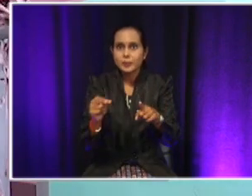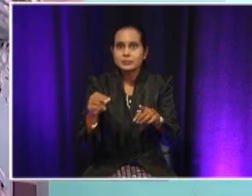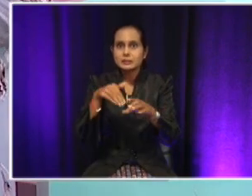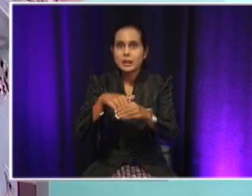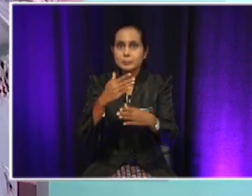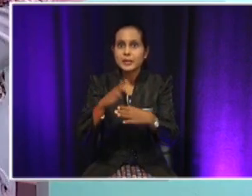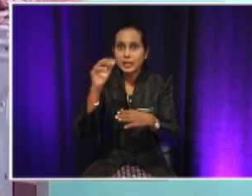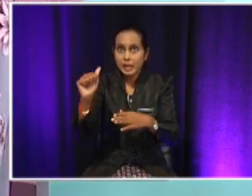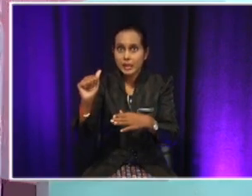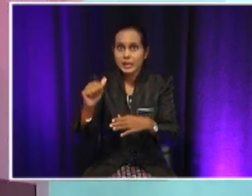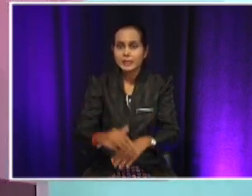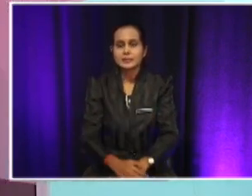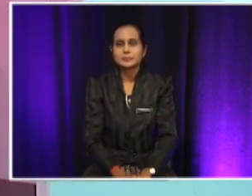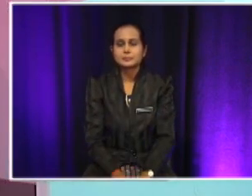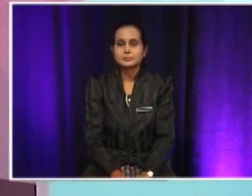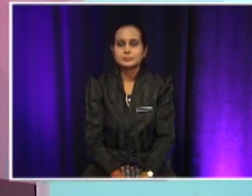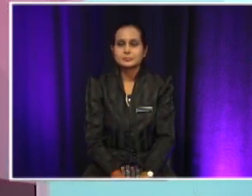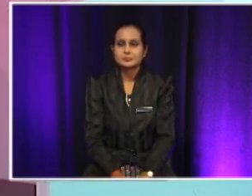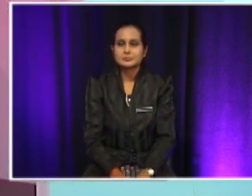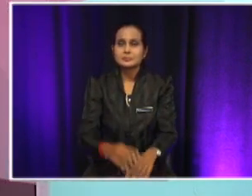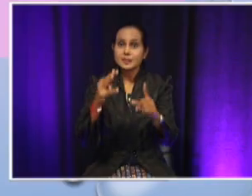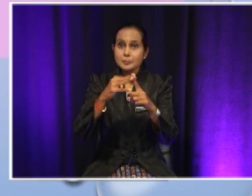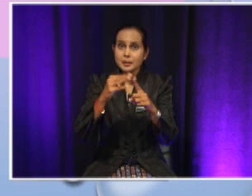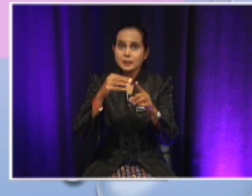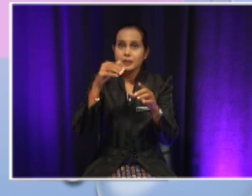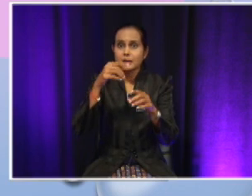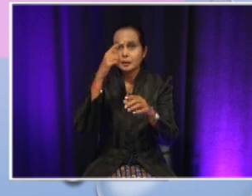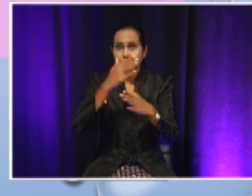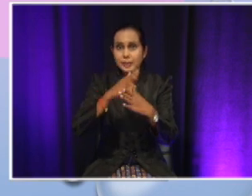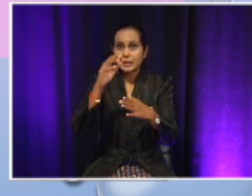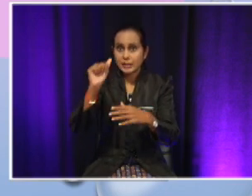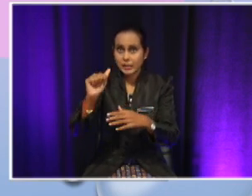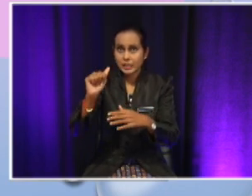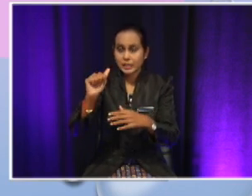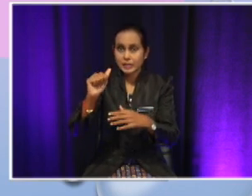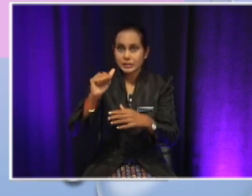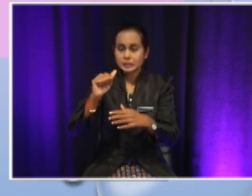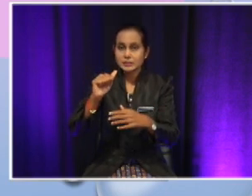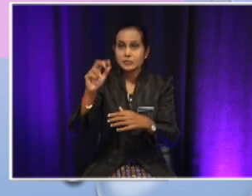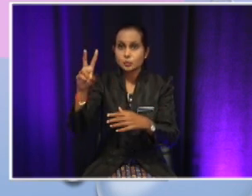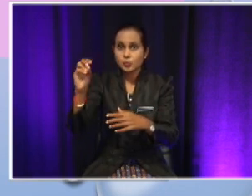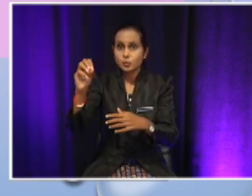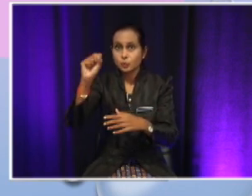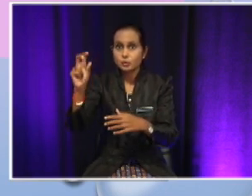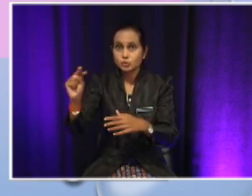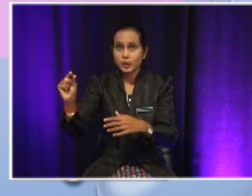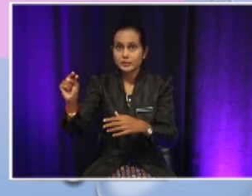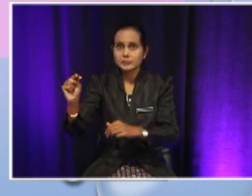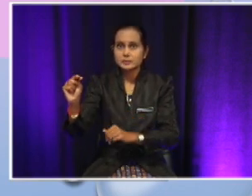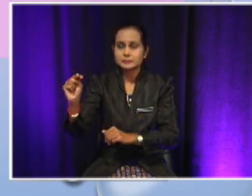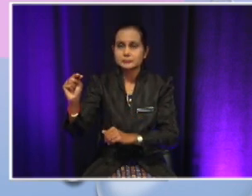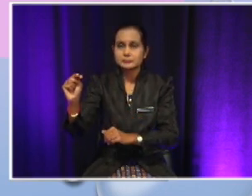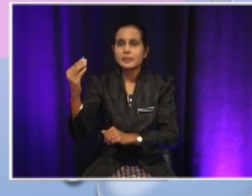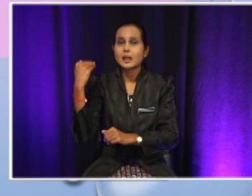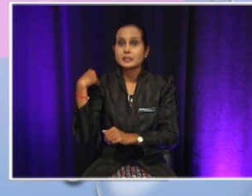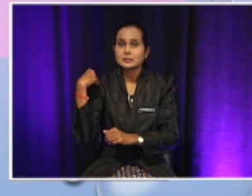A tersebut. Okey, yang mana markah untuk bahagian A ni, okey, untuk semua markah yang 20 soalan tadi, kita akan ada